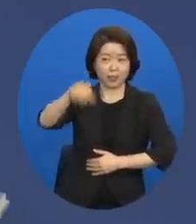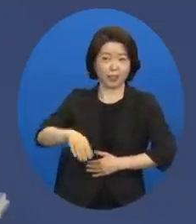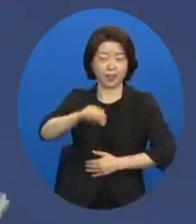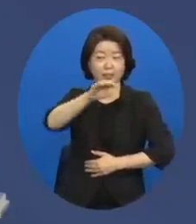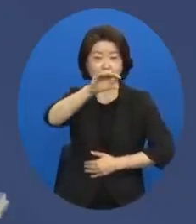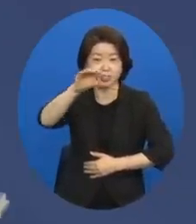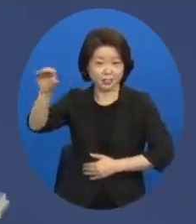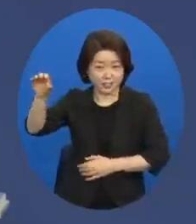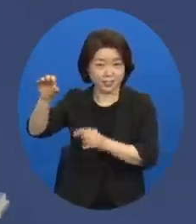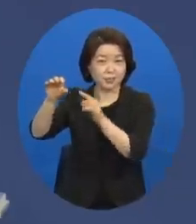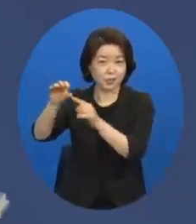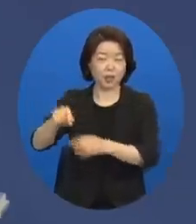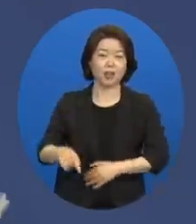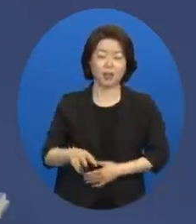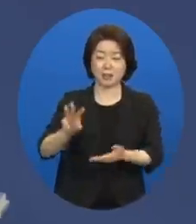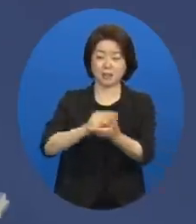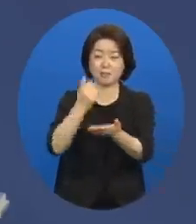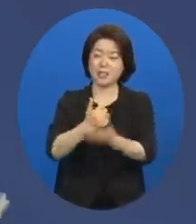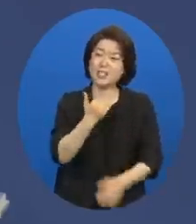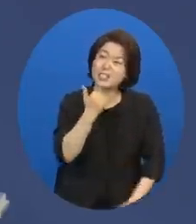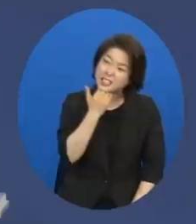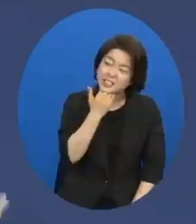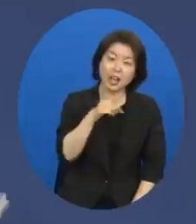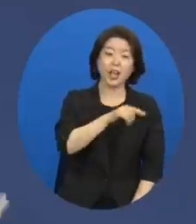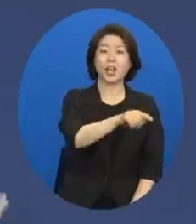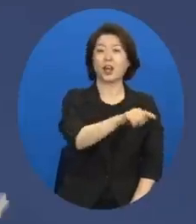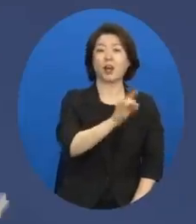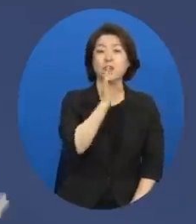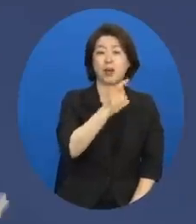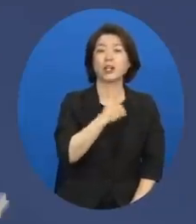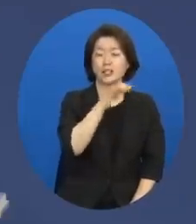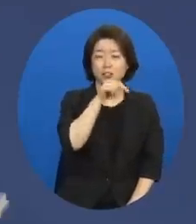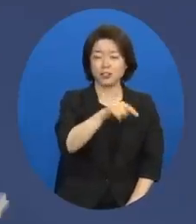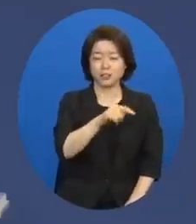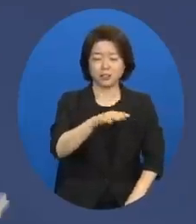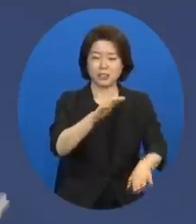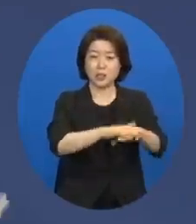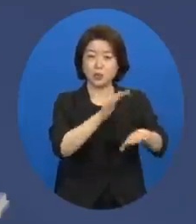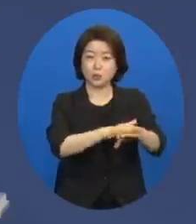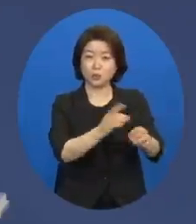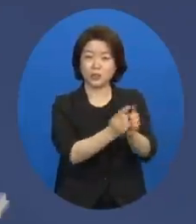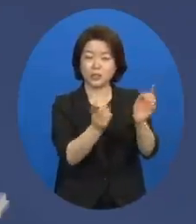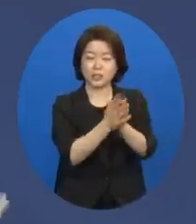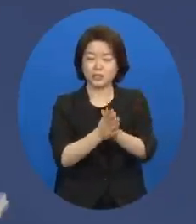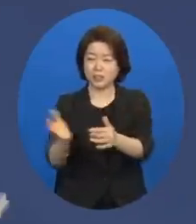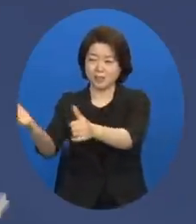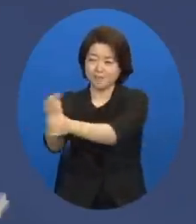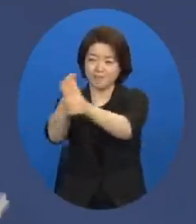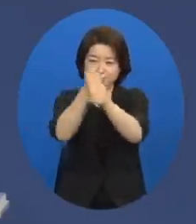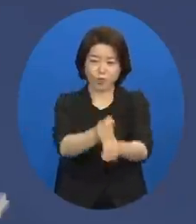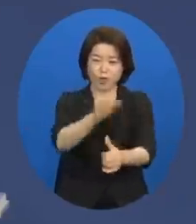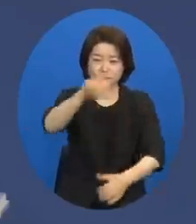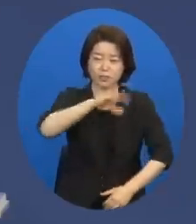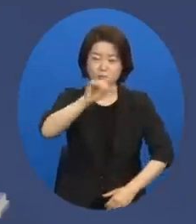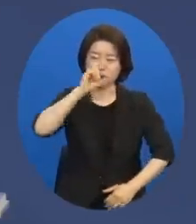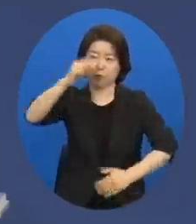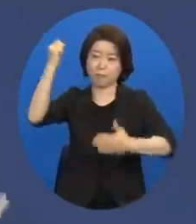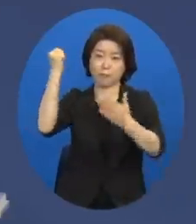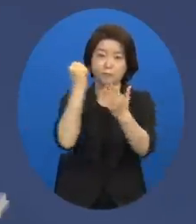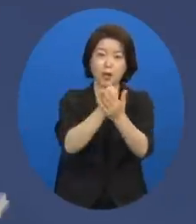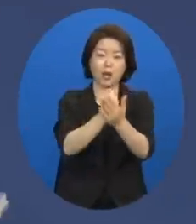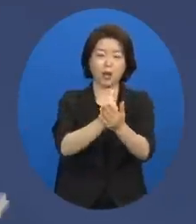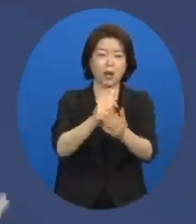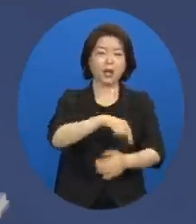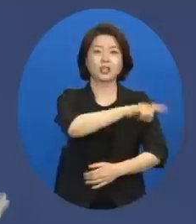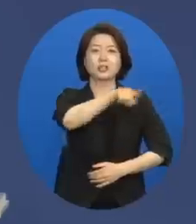그들이 메시아를 기다린다고 하던 그들이 자기들 손으로 잡아 죽여서 십자가에 못 박아 죽인